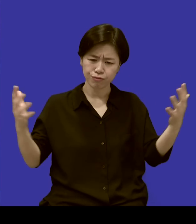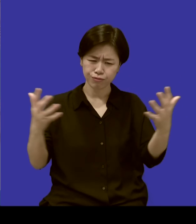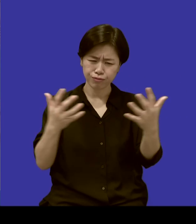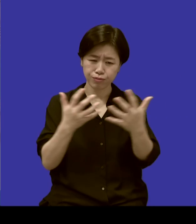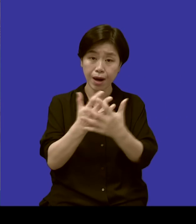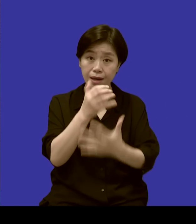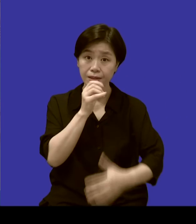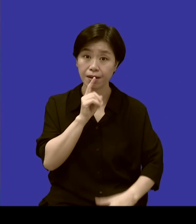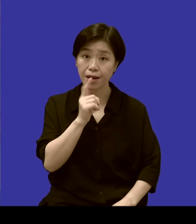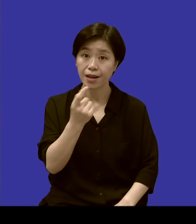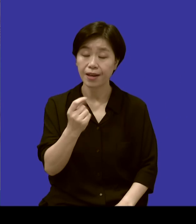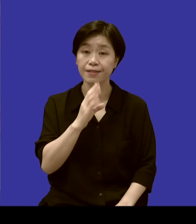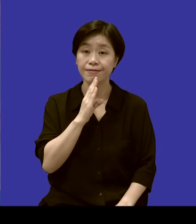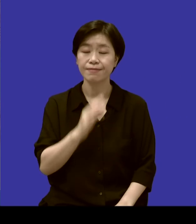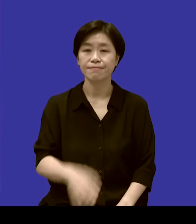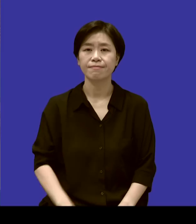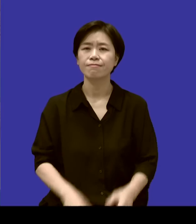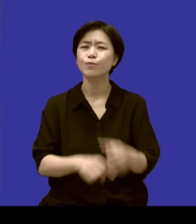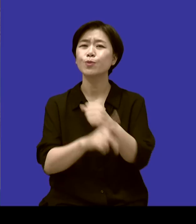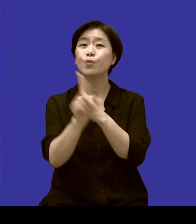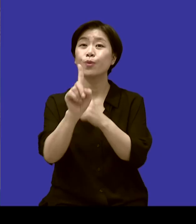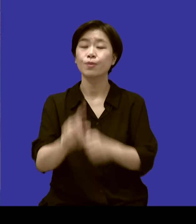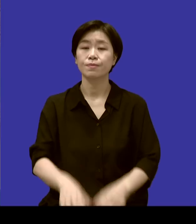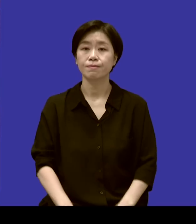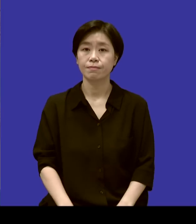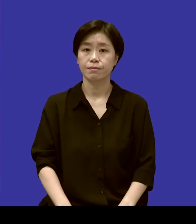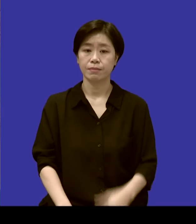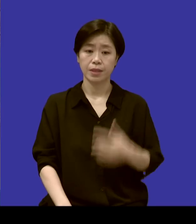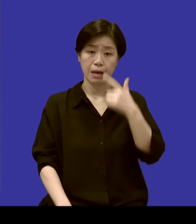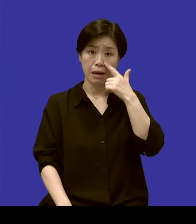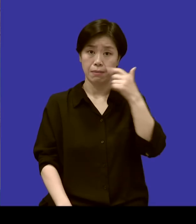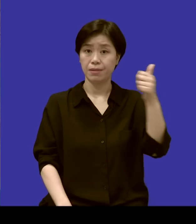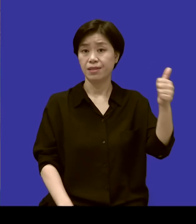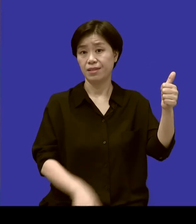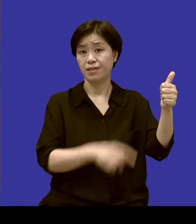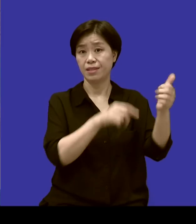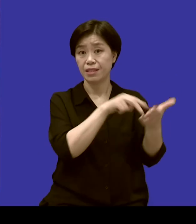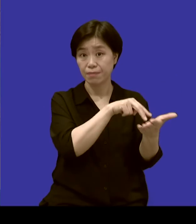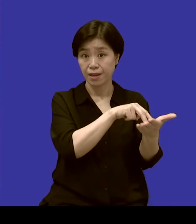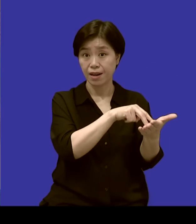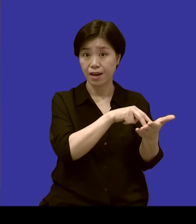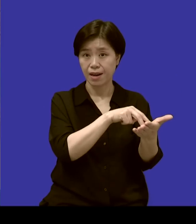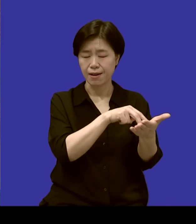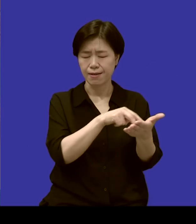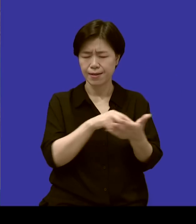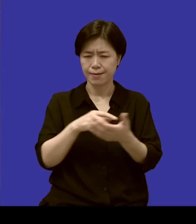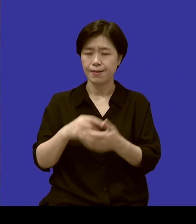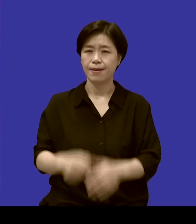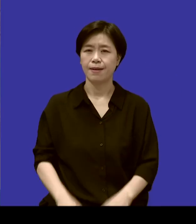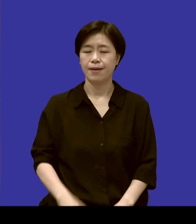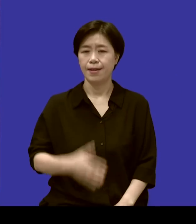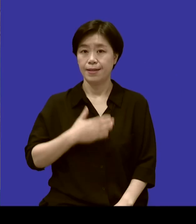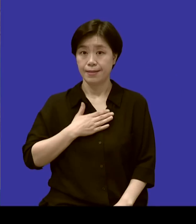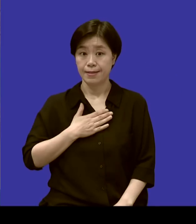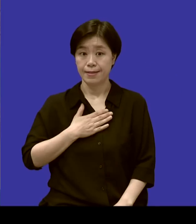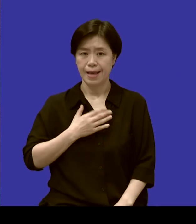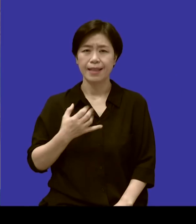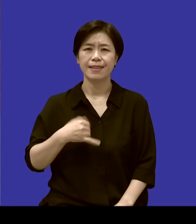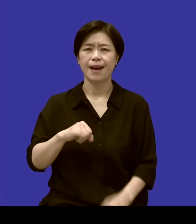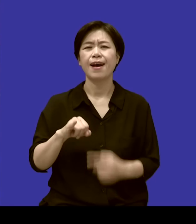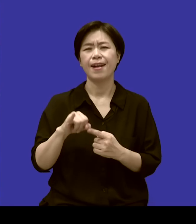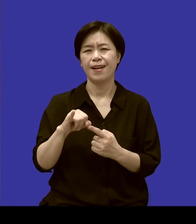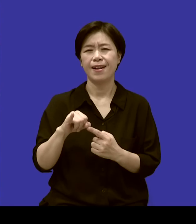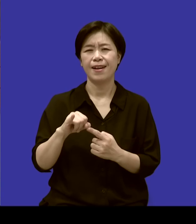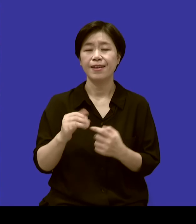아버지의 딸이 하나이기 때문에 아버지는 항상 그러셨어요. 밖으로 놔두면은 여자는 깨지면 인생의 끝이다. 조용히 부모님이